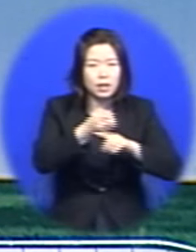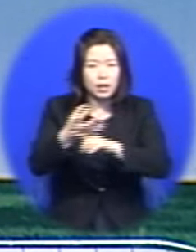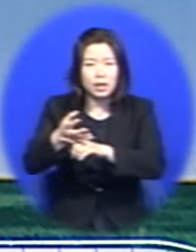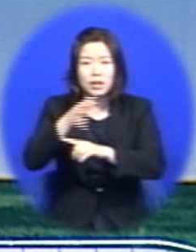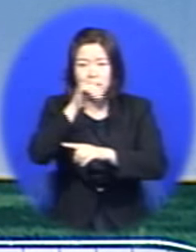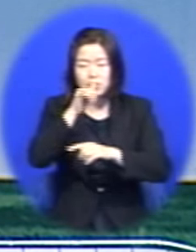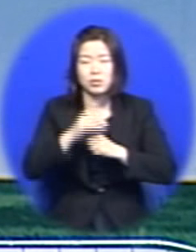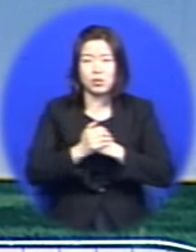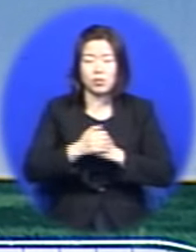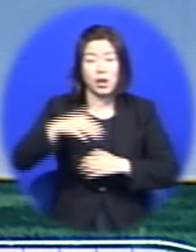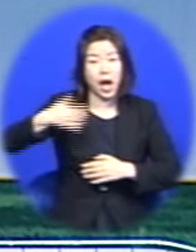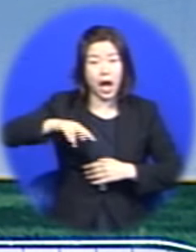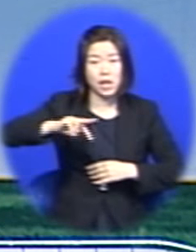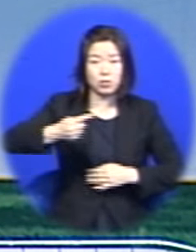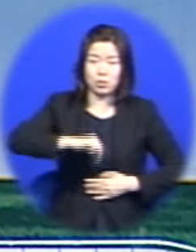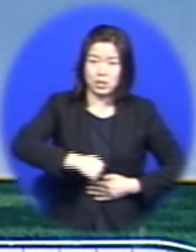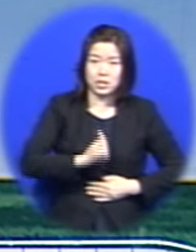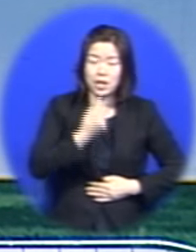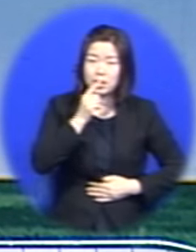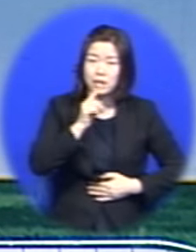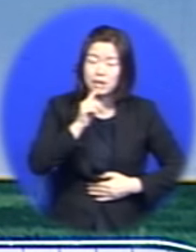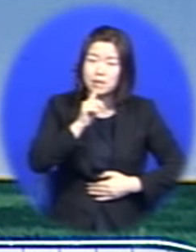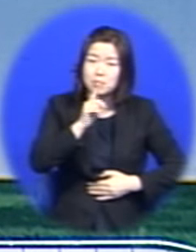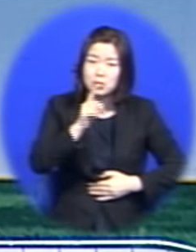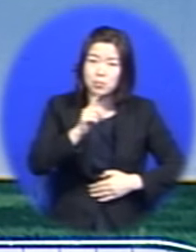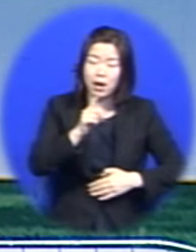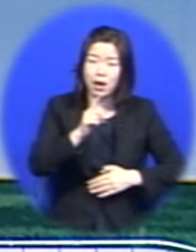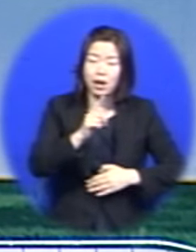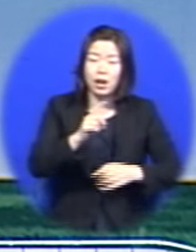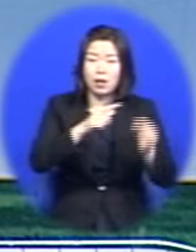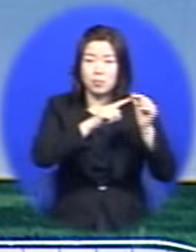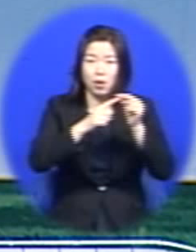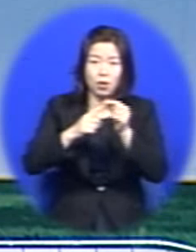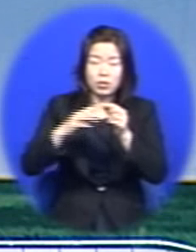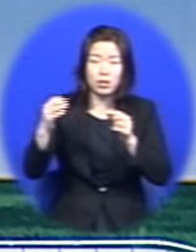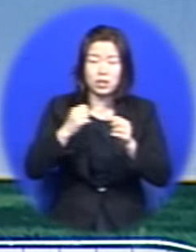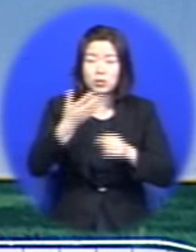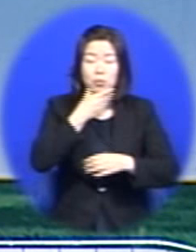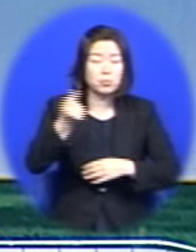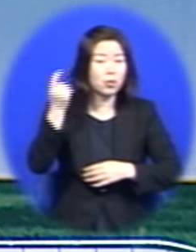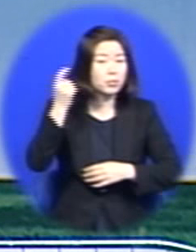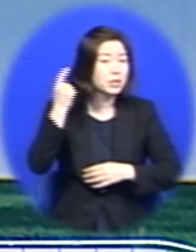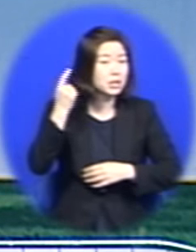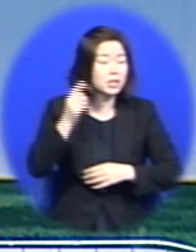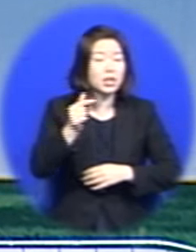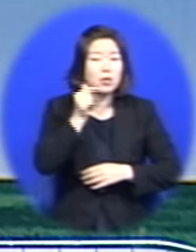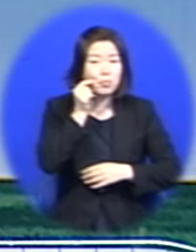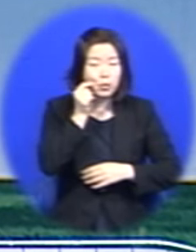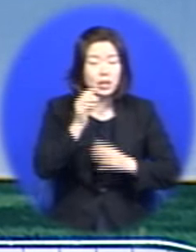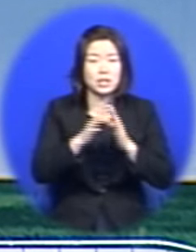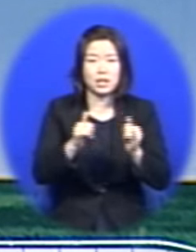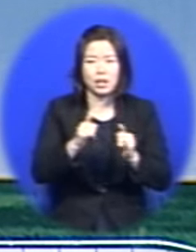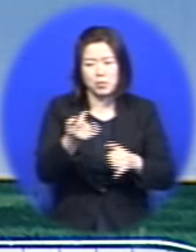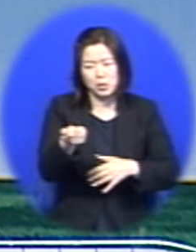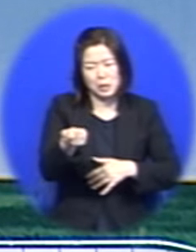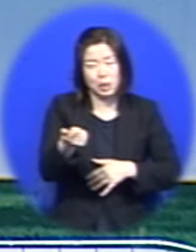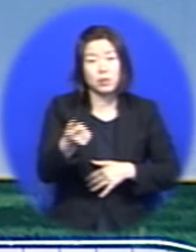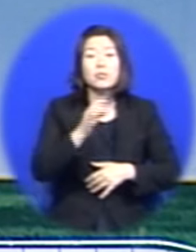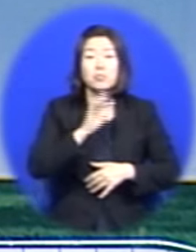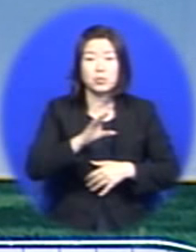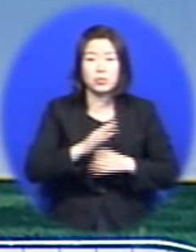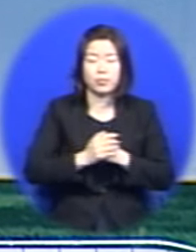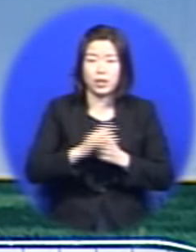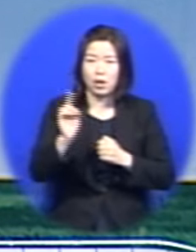아직도 자기 민족의 말과 언어로 복음을 듣지 못하는 사람이 극소수예요.